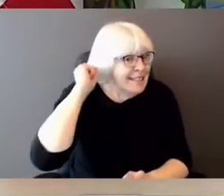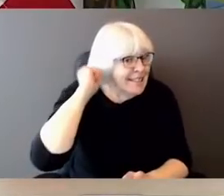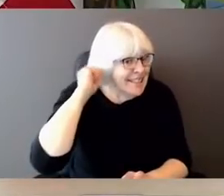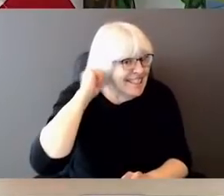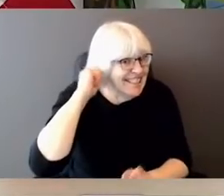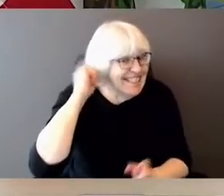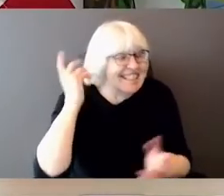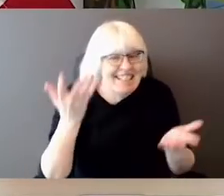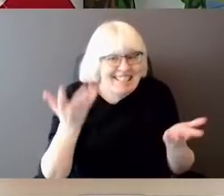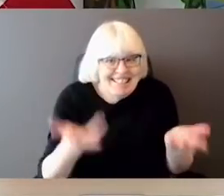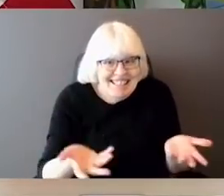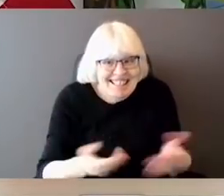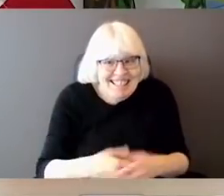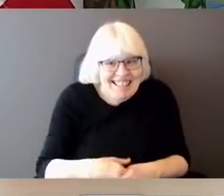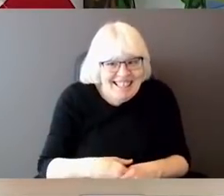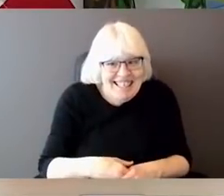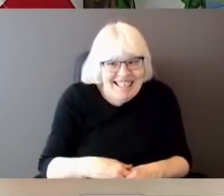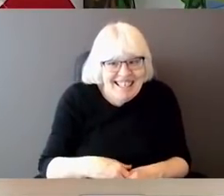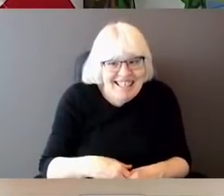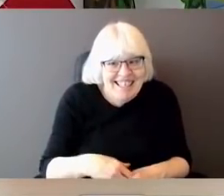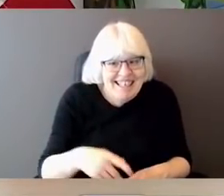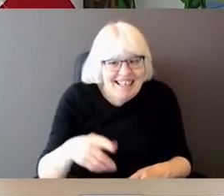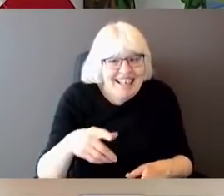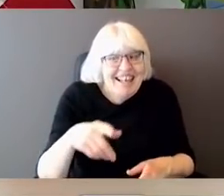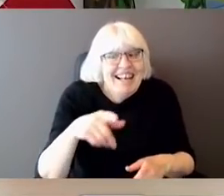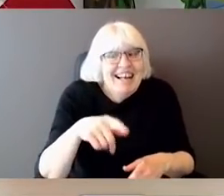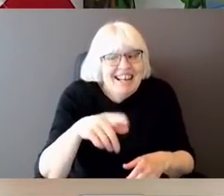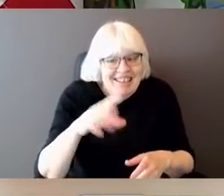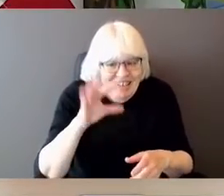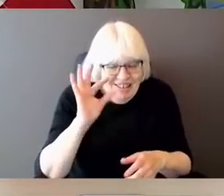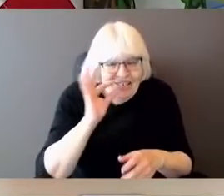même chose que le Premier ministre.